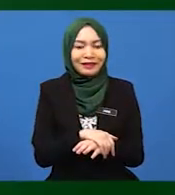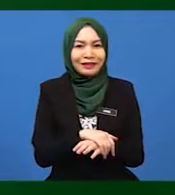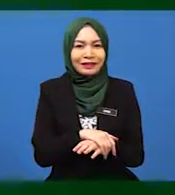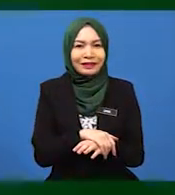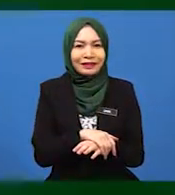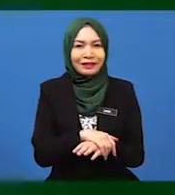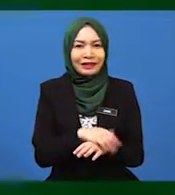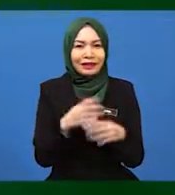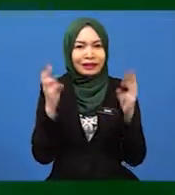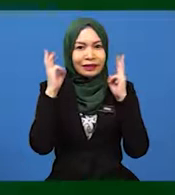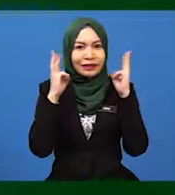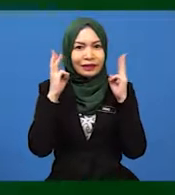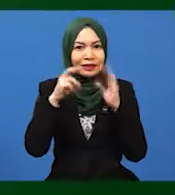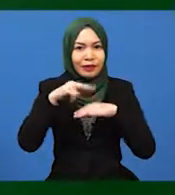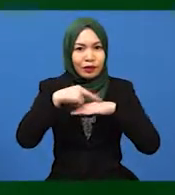Lihat baris kedua.